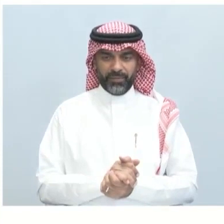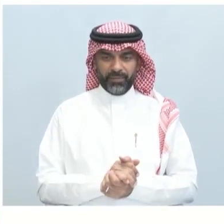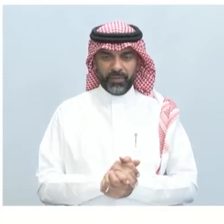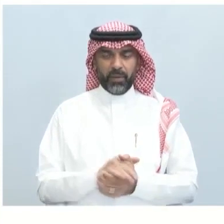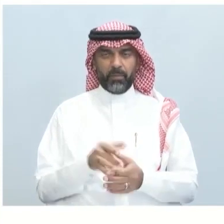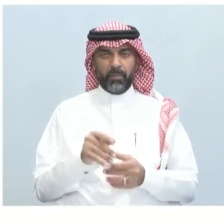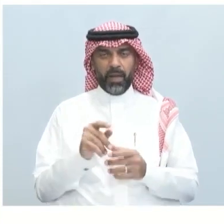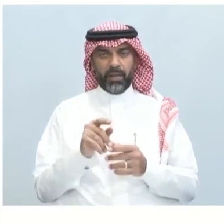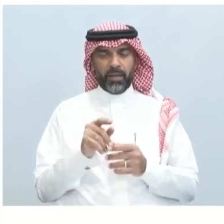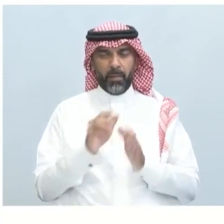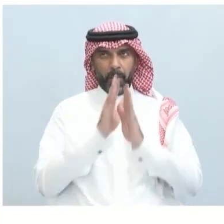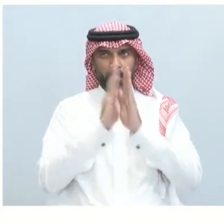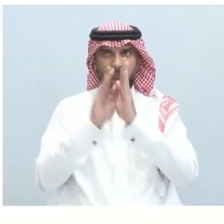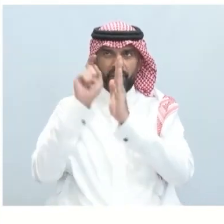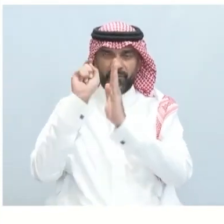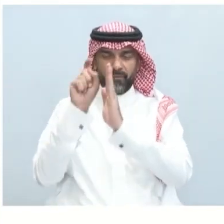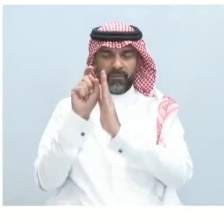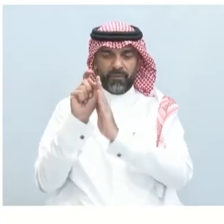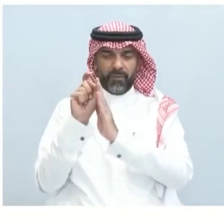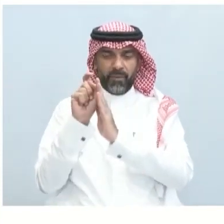بعد ذلك تصدير الملف